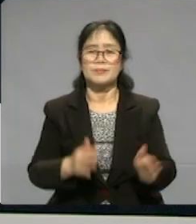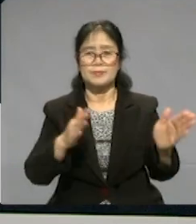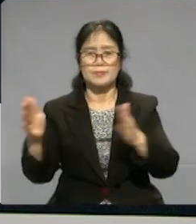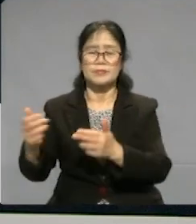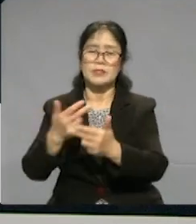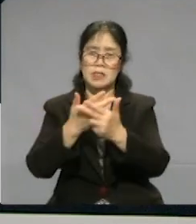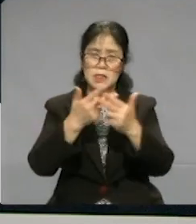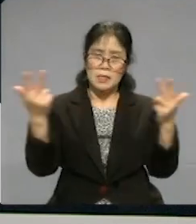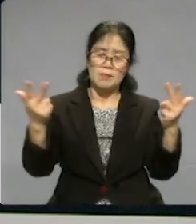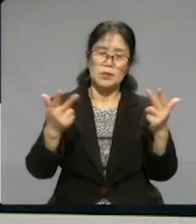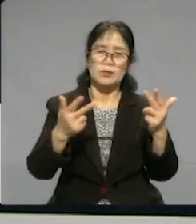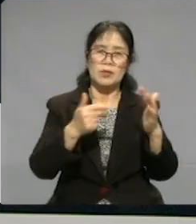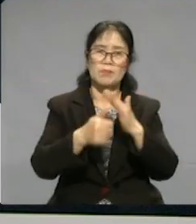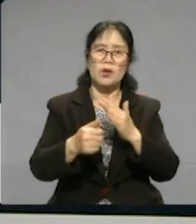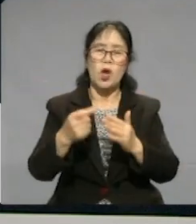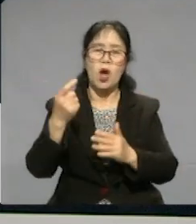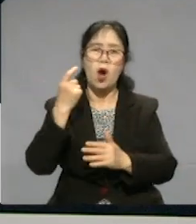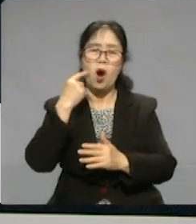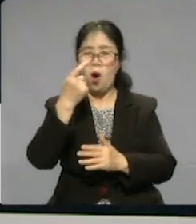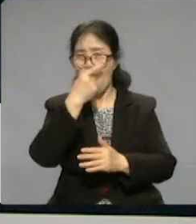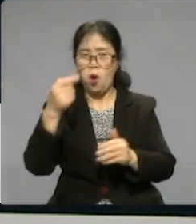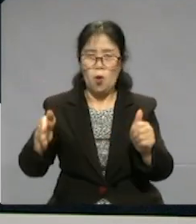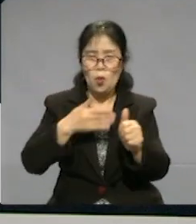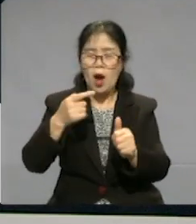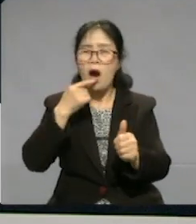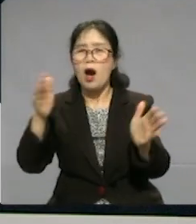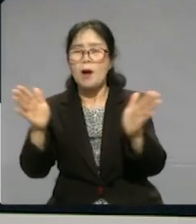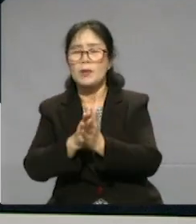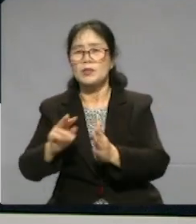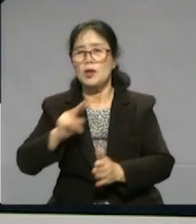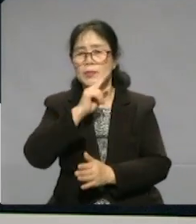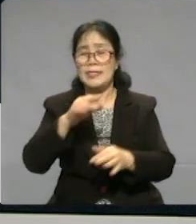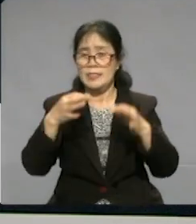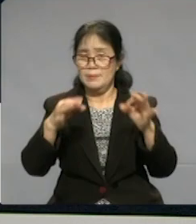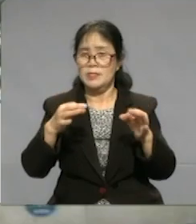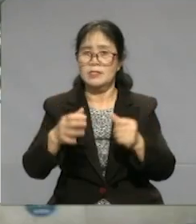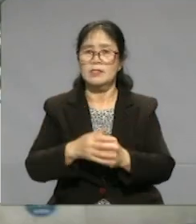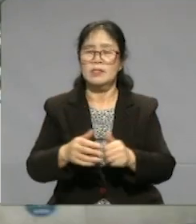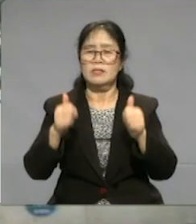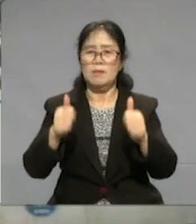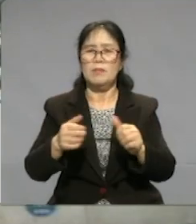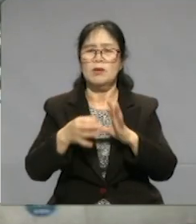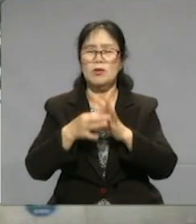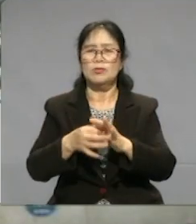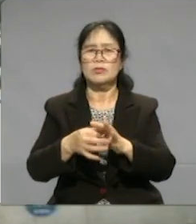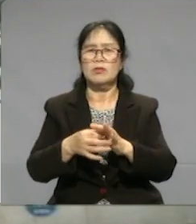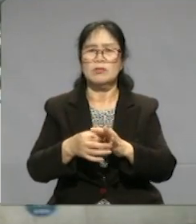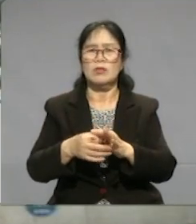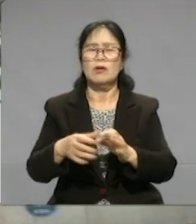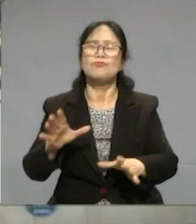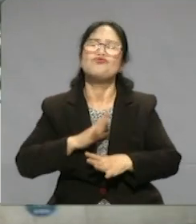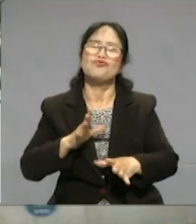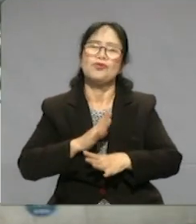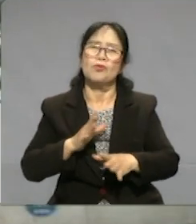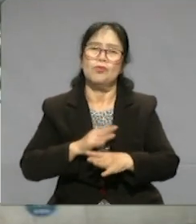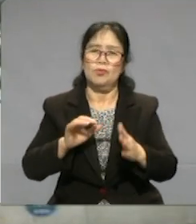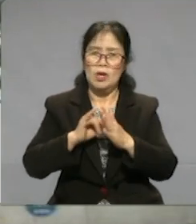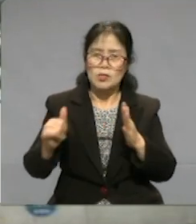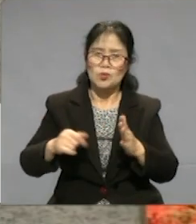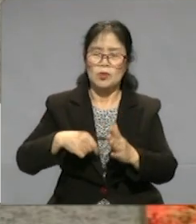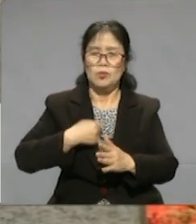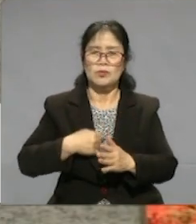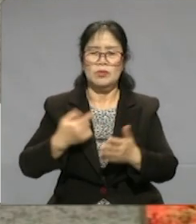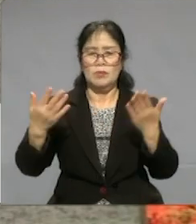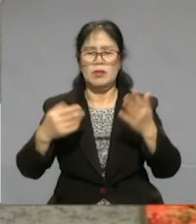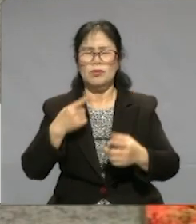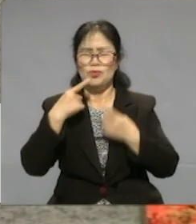이재명 더불어민주당 대표의 위증교사 공범 혐의를 받는 김모씨 측이 재판에 연루된 것 자체가 두렵고 가족들과 본인이